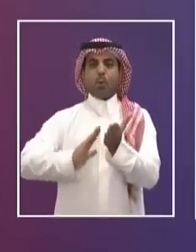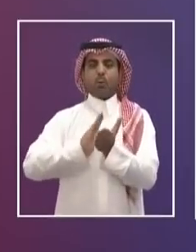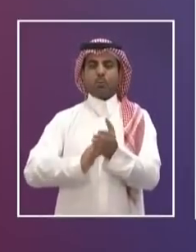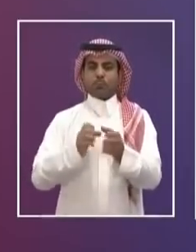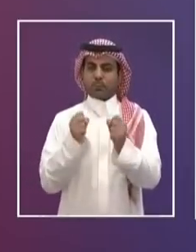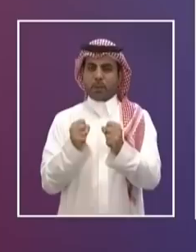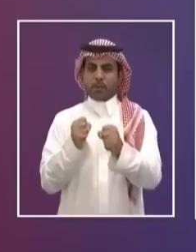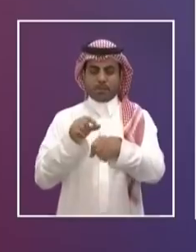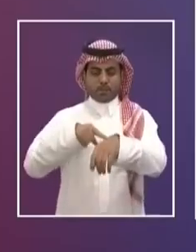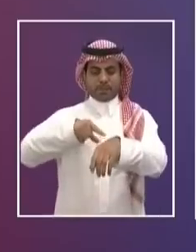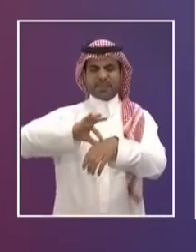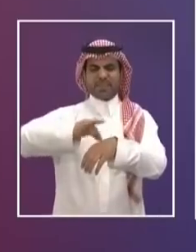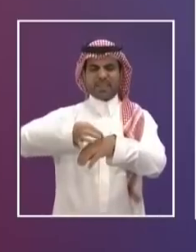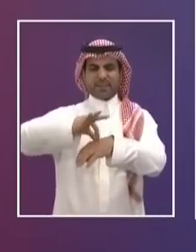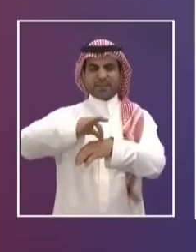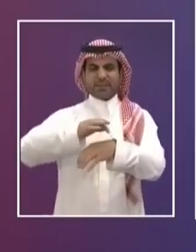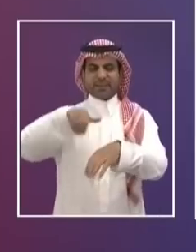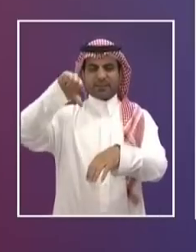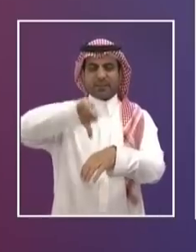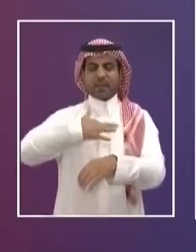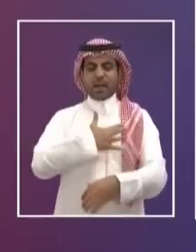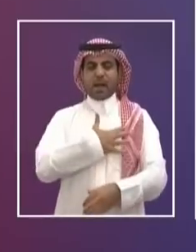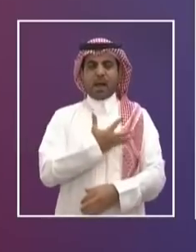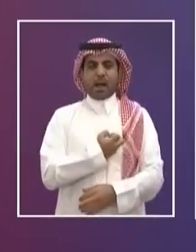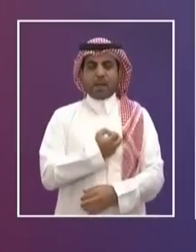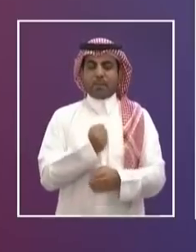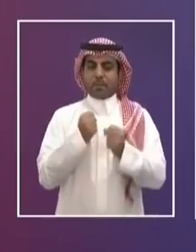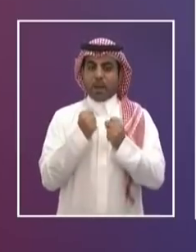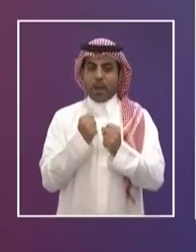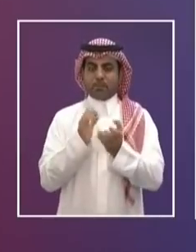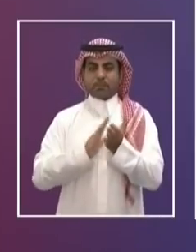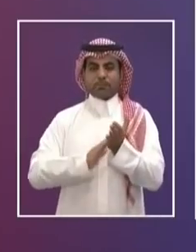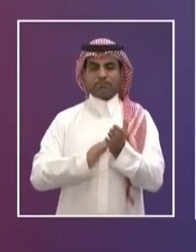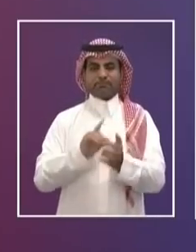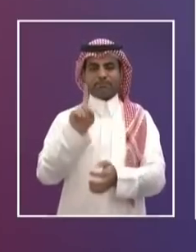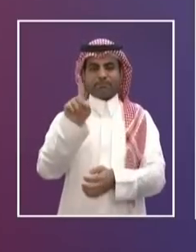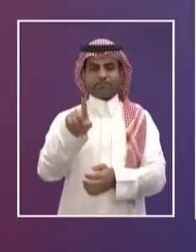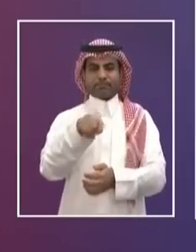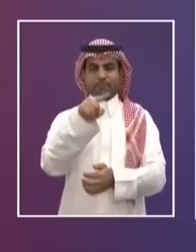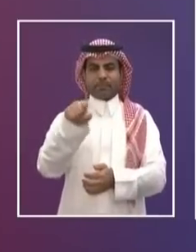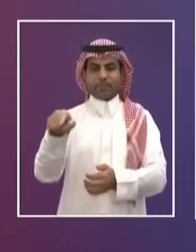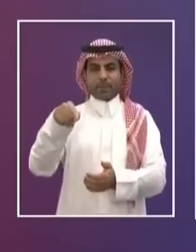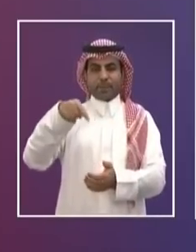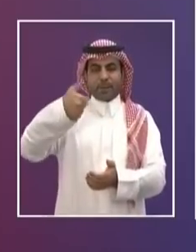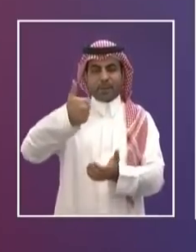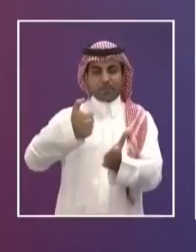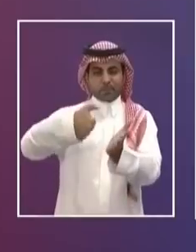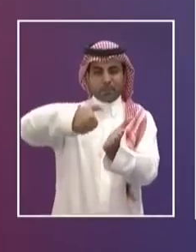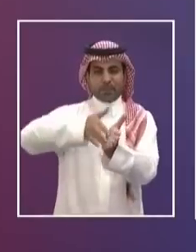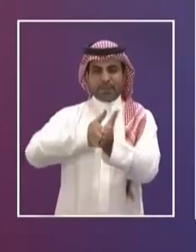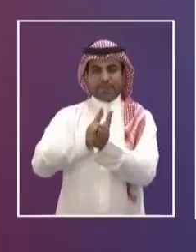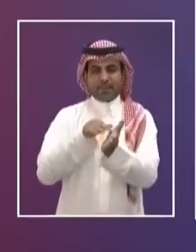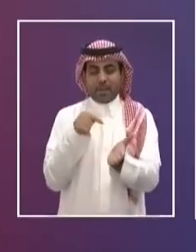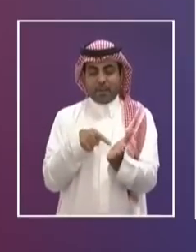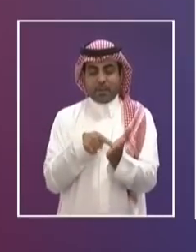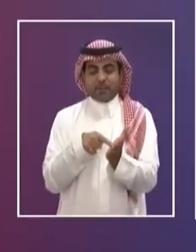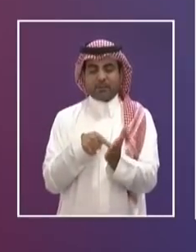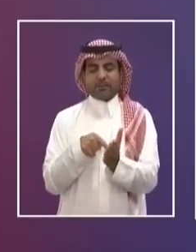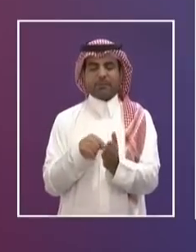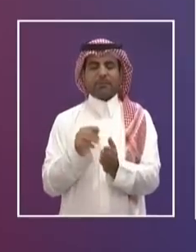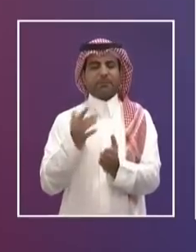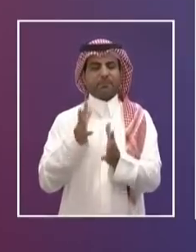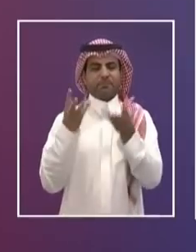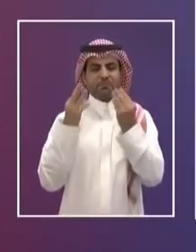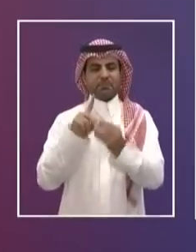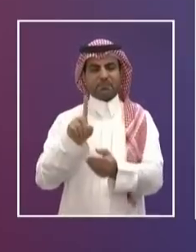تلف الجلد وتسبب أمراض أخرى كأمراض القلب، هل هذا صحيح؟ طبعا هذا غير دقيق، وهذه المعلومة مبالغ فيها